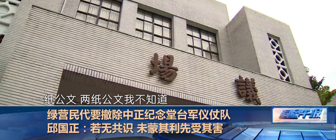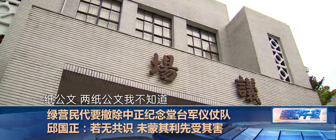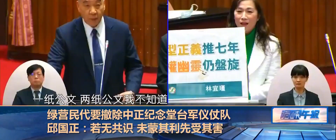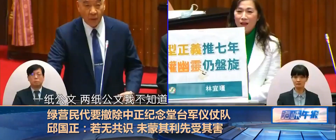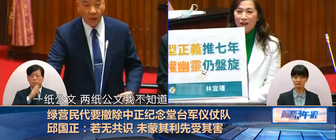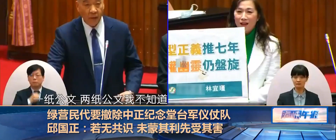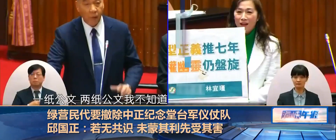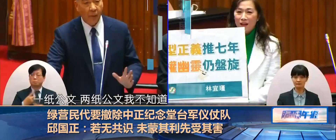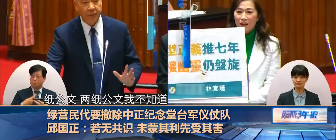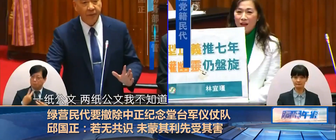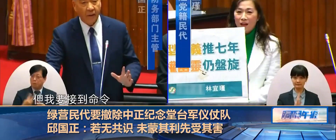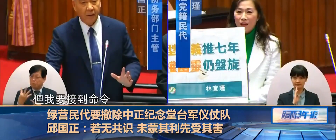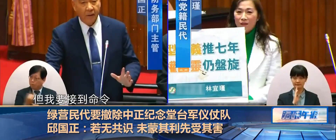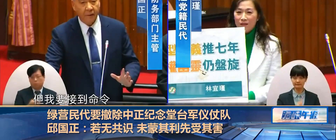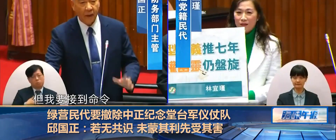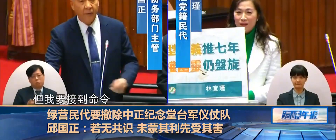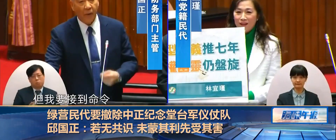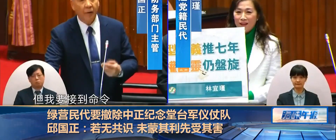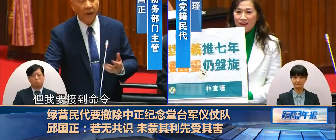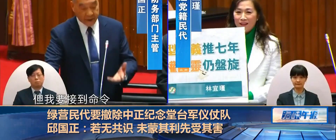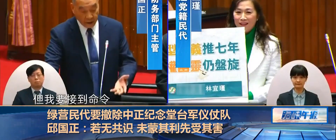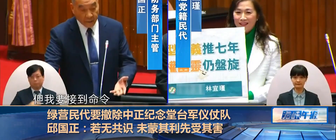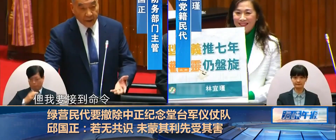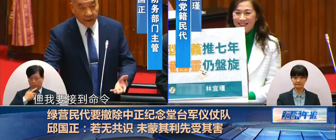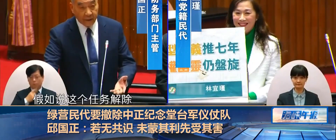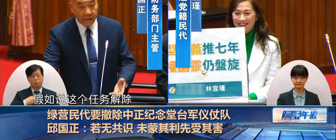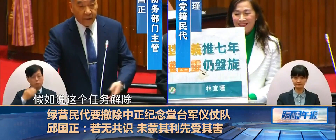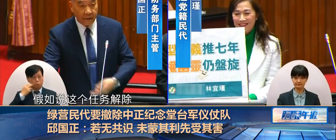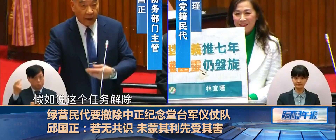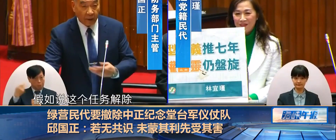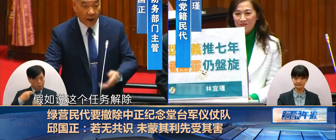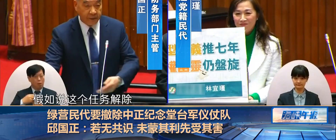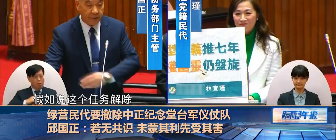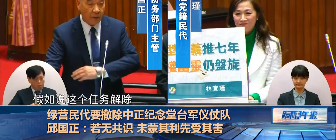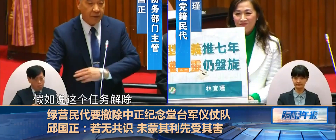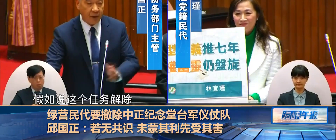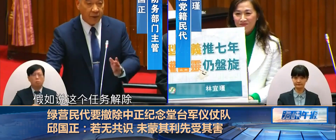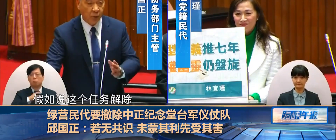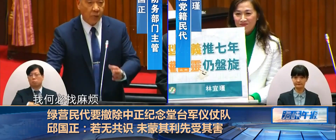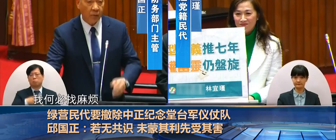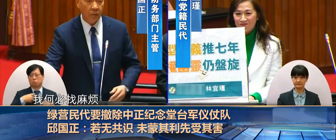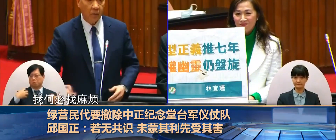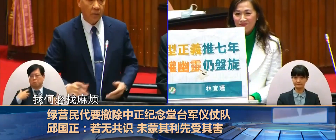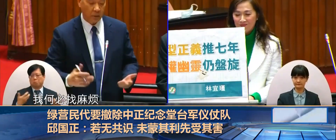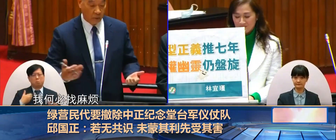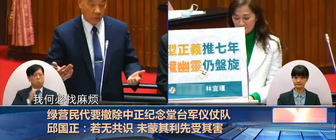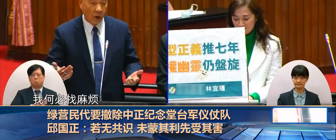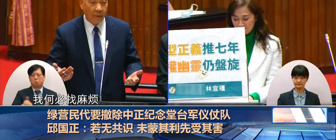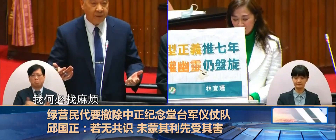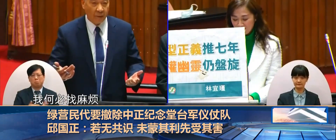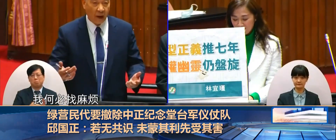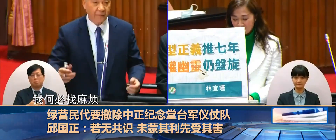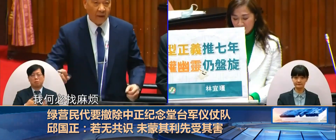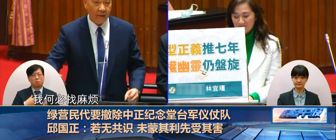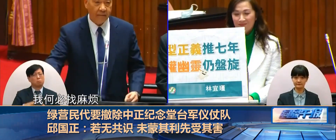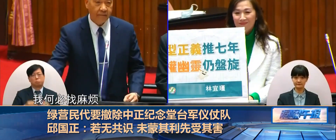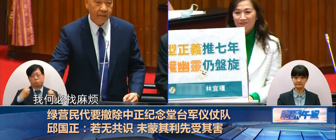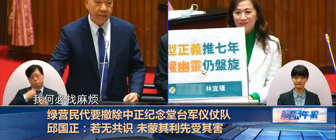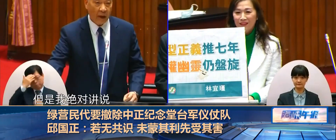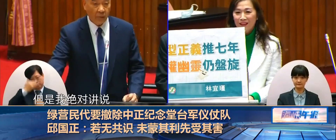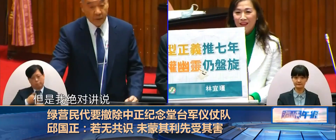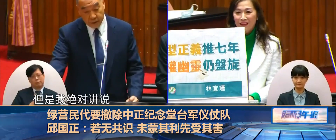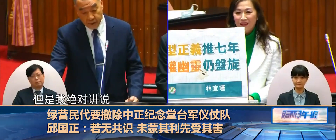一纸公文两纸公文我不知道，但是我要接到命令，假如哎这个任务解除，我何必找麻